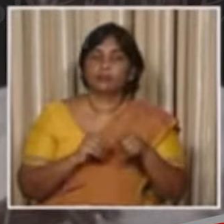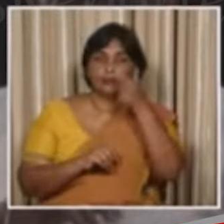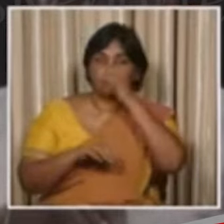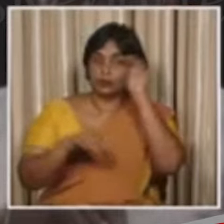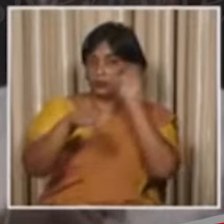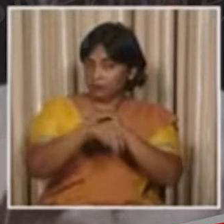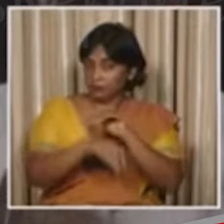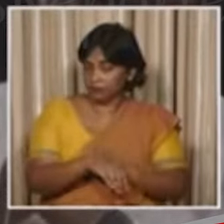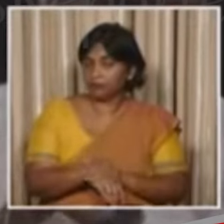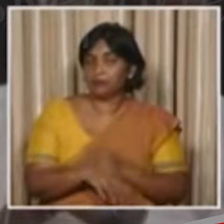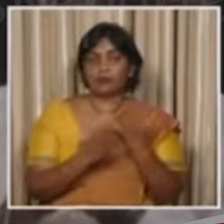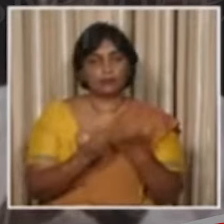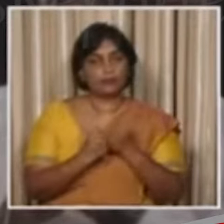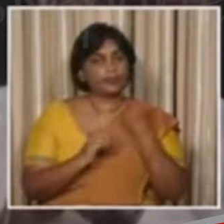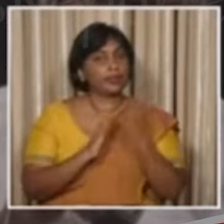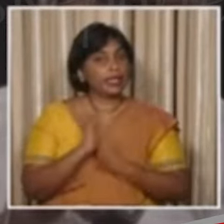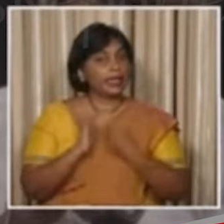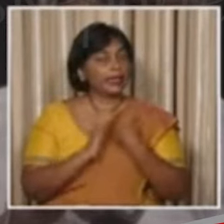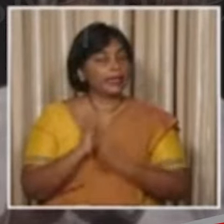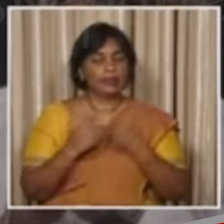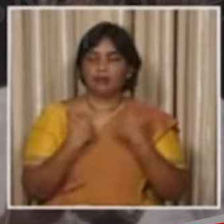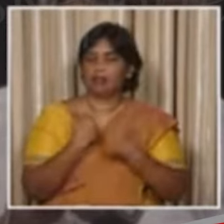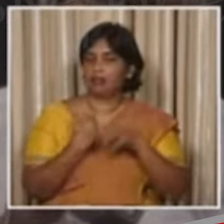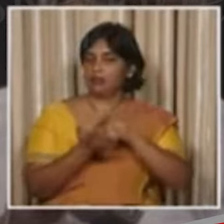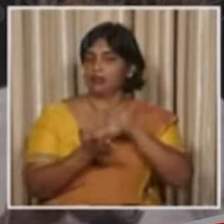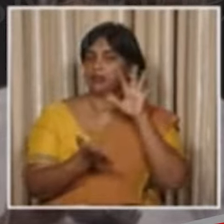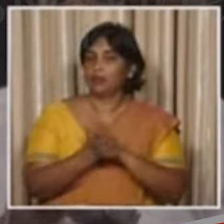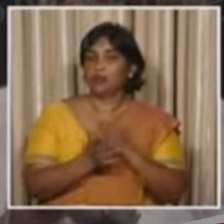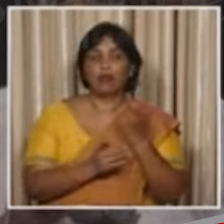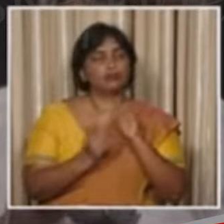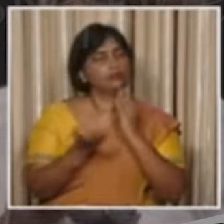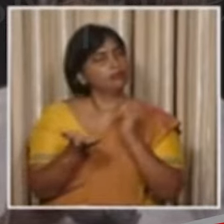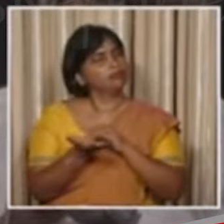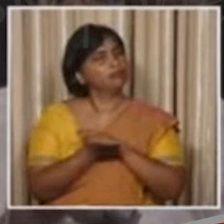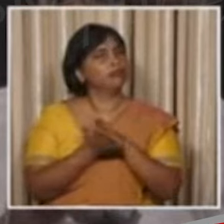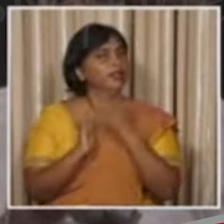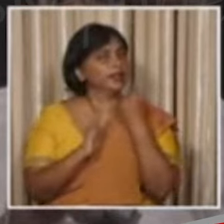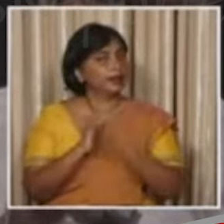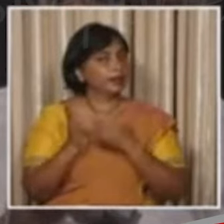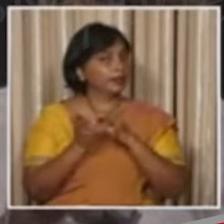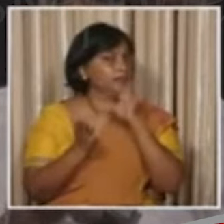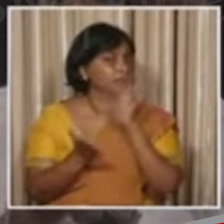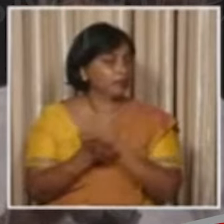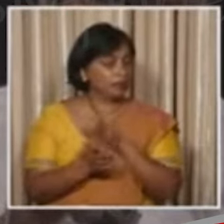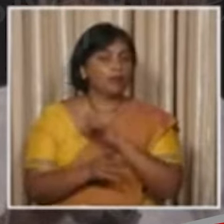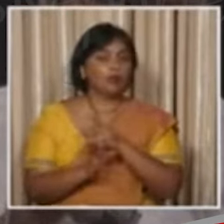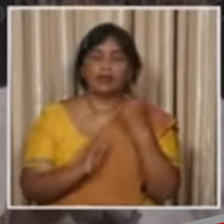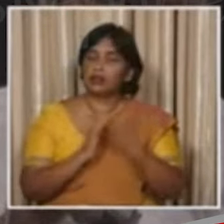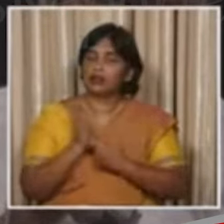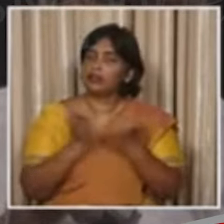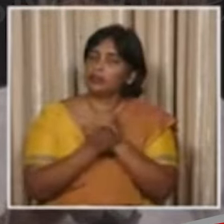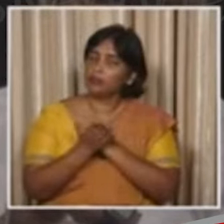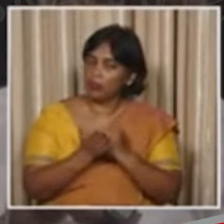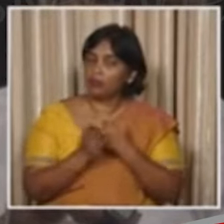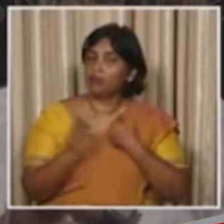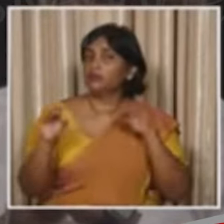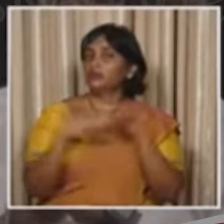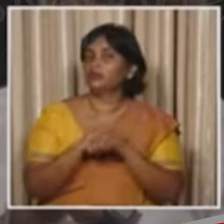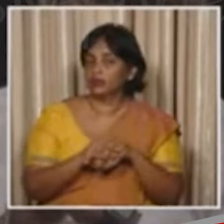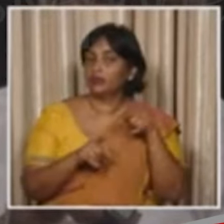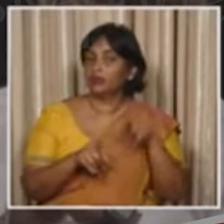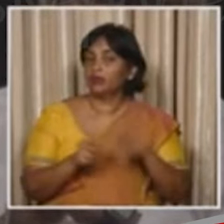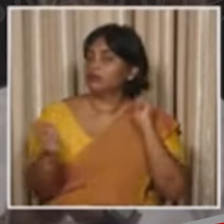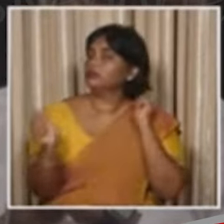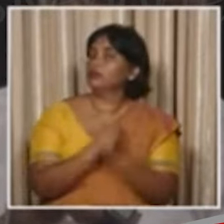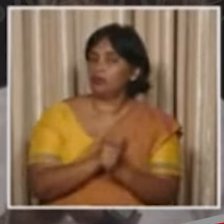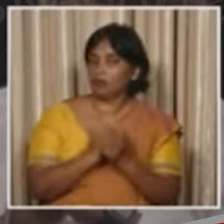අල්ලන්න අවශ්‍ය කරන නීති රීති ටික දැම්මේ, ආර්ථික ප්‍රතිසංස්කරණ නීති ටික දැම්මේ. මේ නීති සියල්ල ඇතුල් කරේ මේක වෙනස්